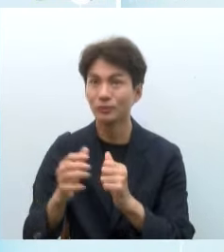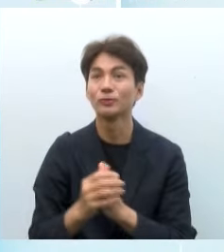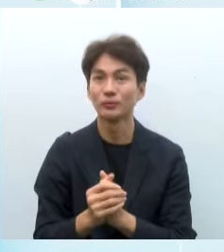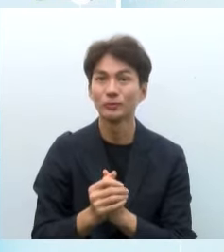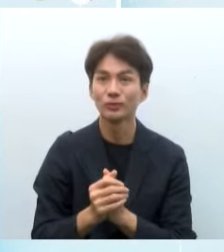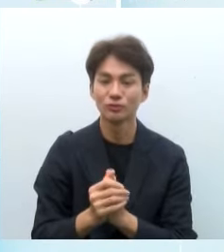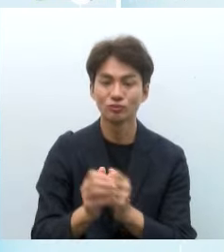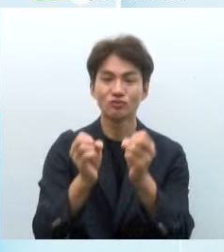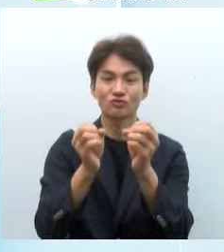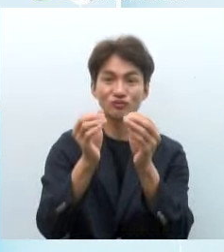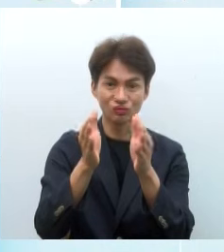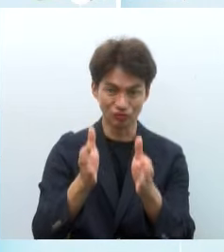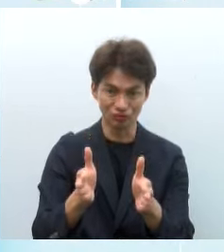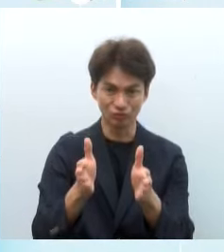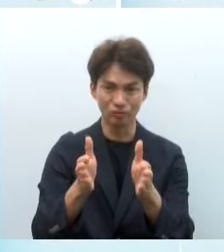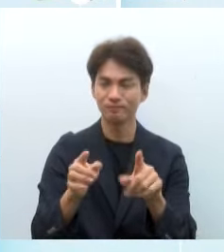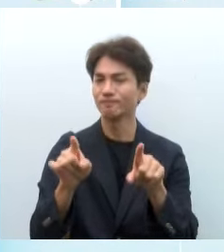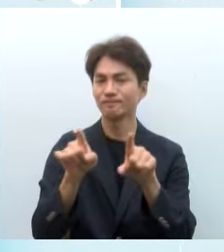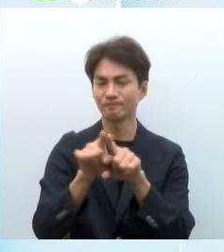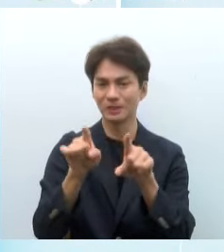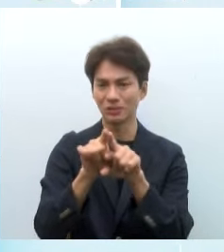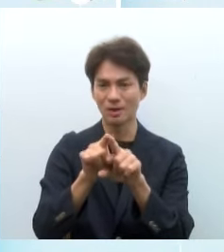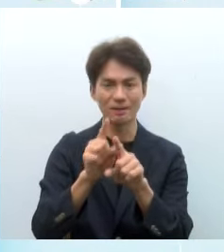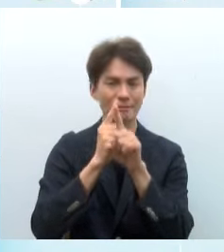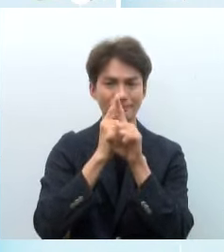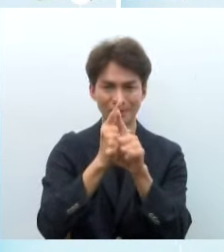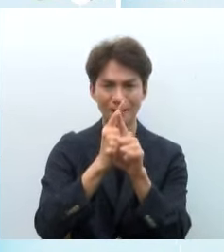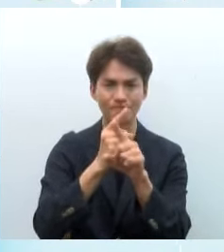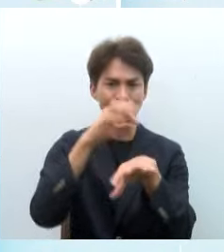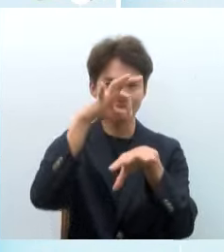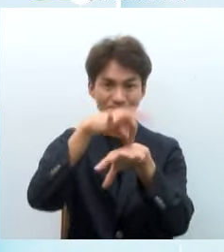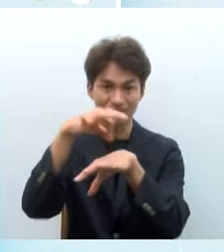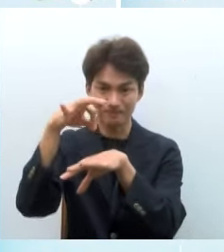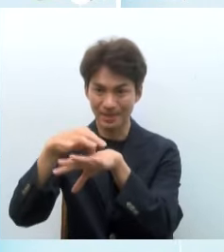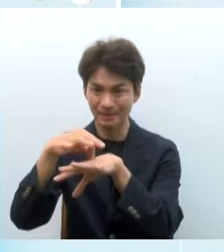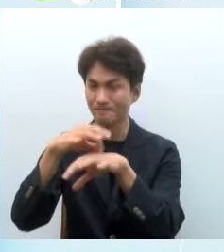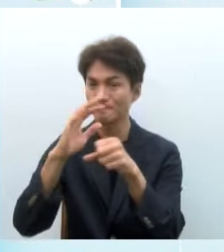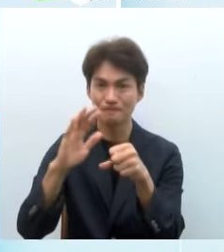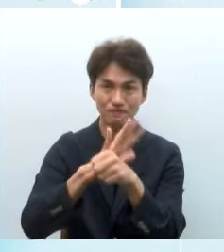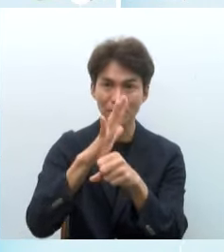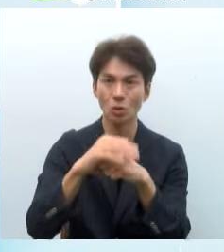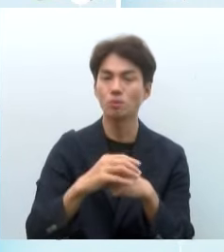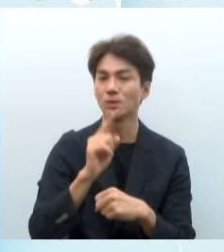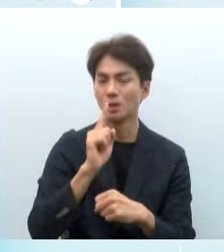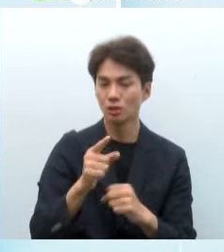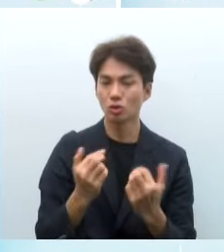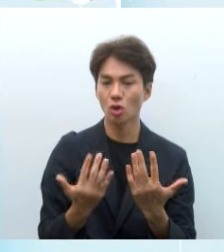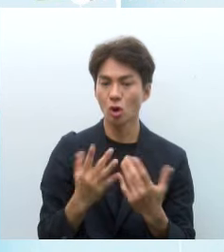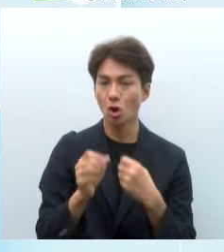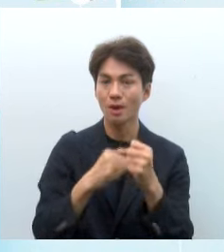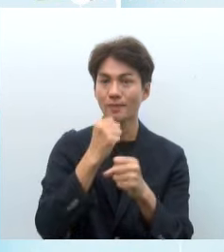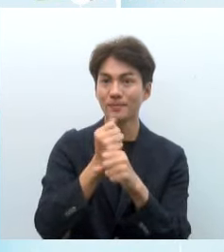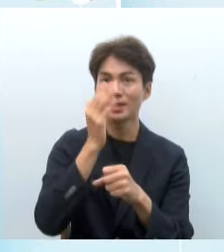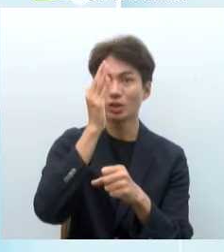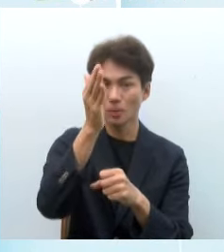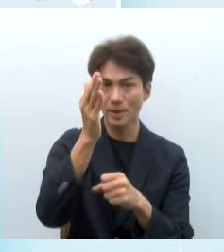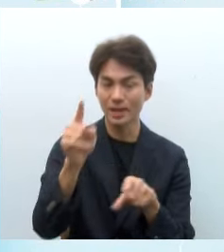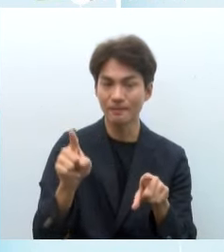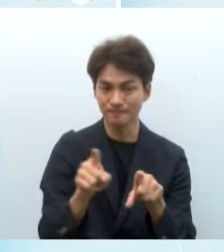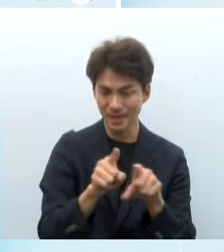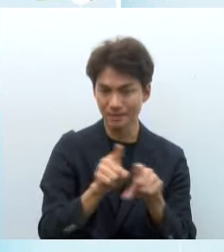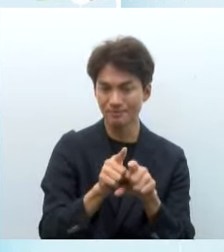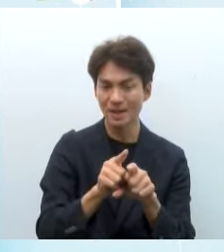ครูไม่ได้ตามที่ประกาศรับสมัครเดิมนั้นก็ต้องรอไว้สอบปีต่อไปสะสมไว้แ